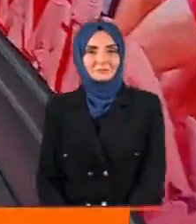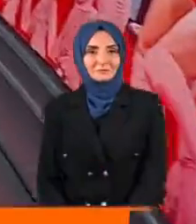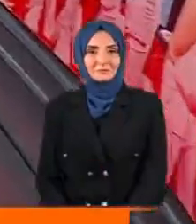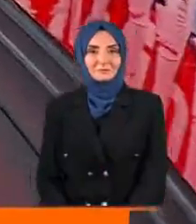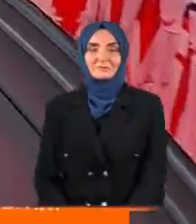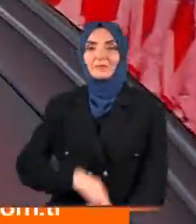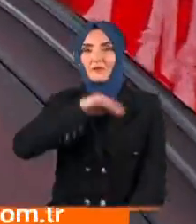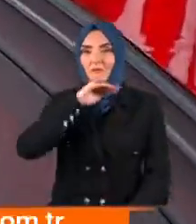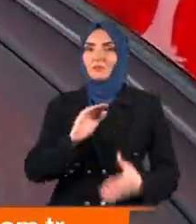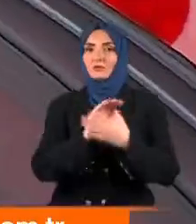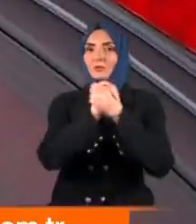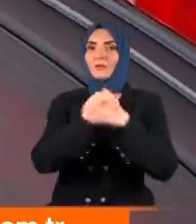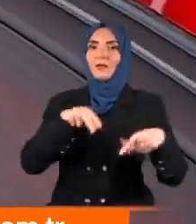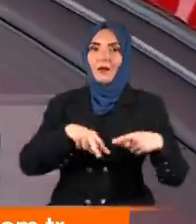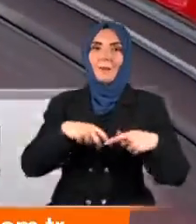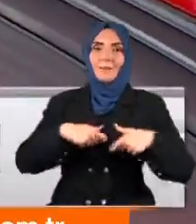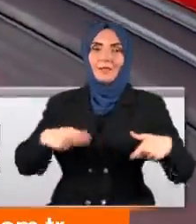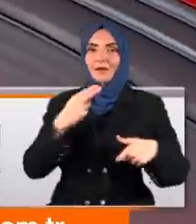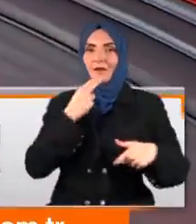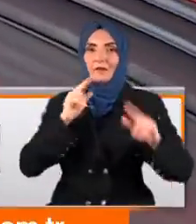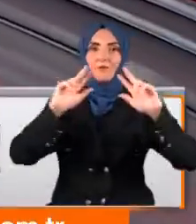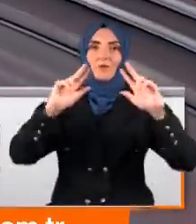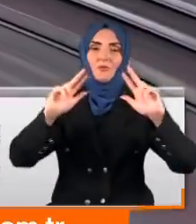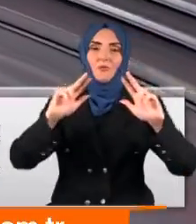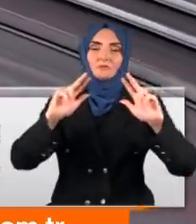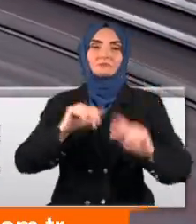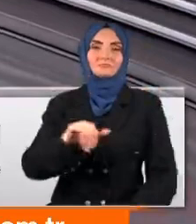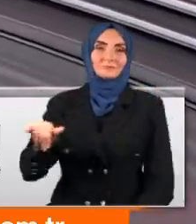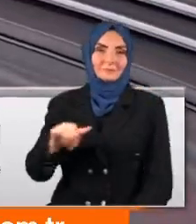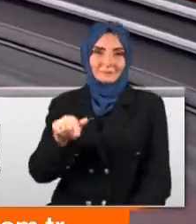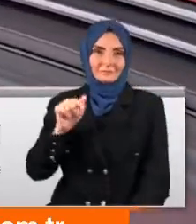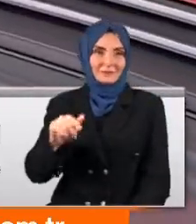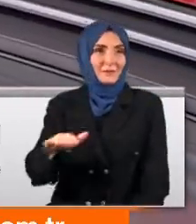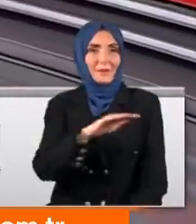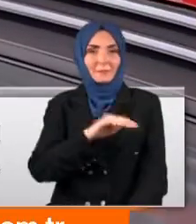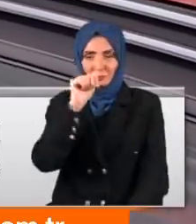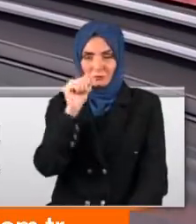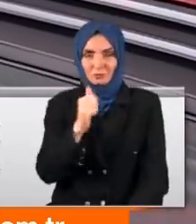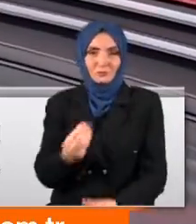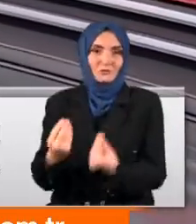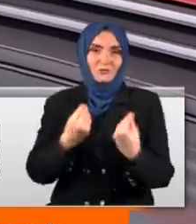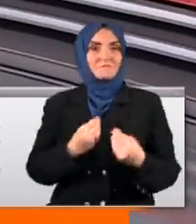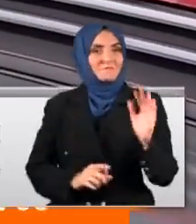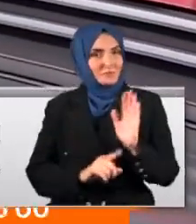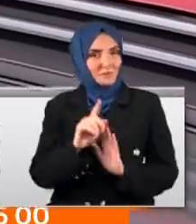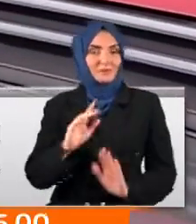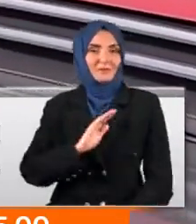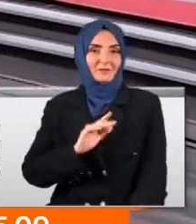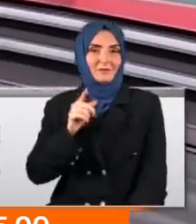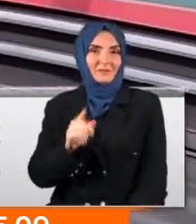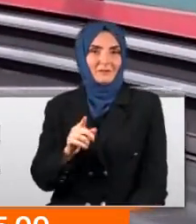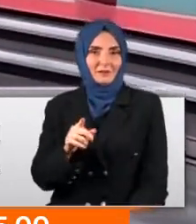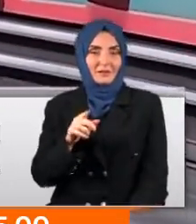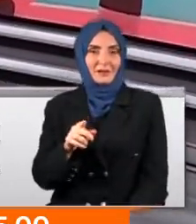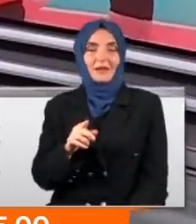Avrupa şampiyonu A milli kadın voleybol takımımız hepimizi gururlandıran bir başarıya daha imza attı. Filenin sultanları elemelerdeki